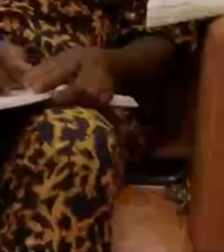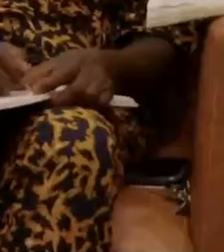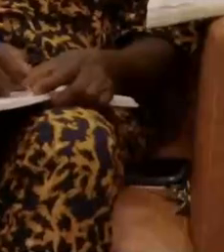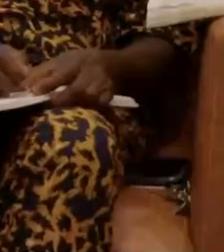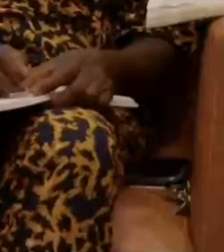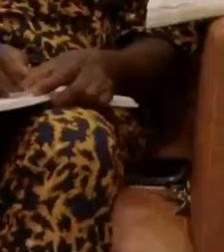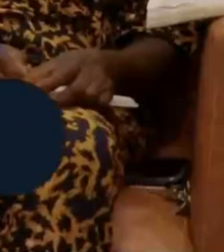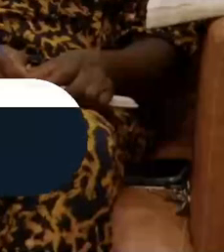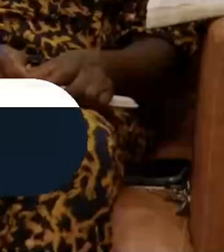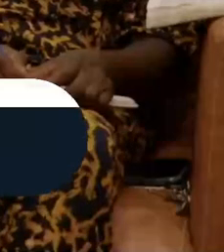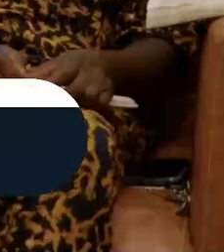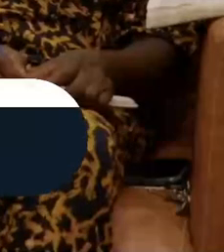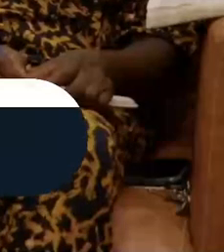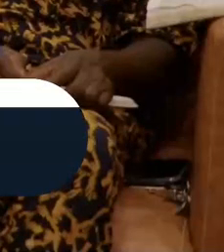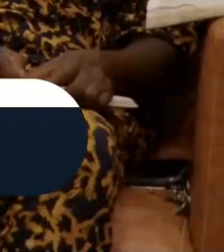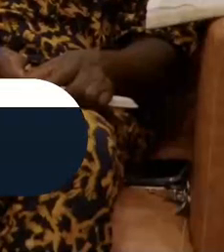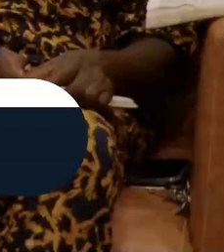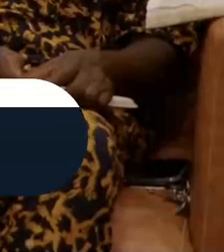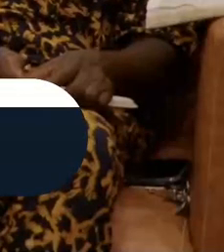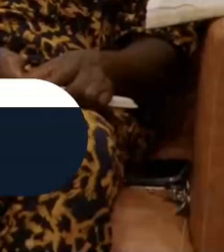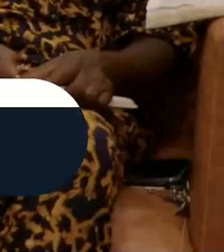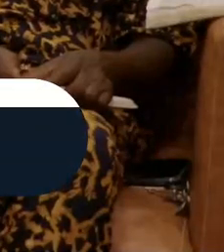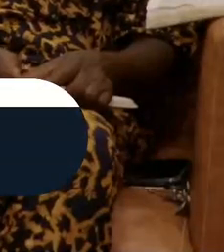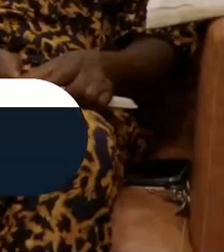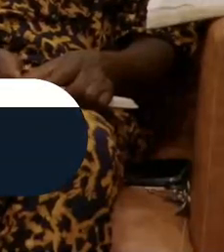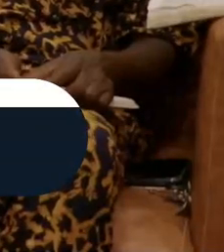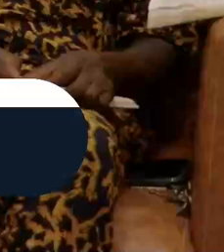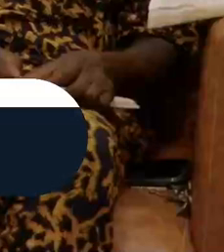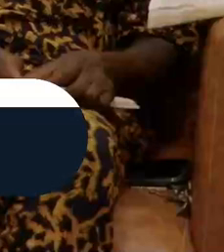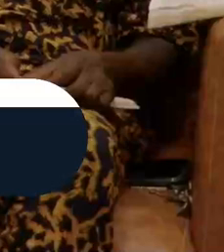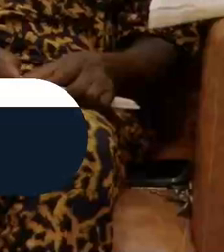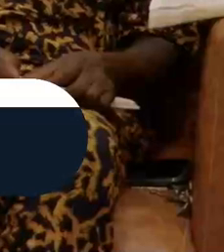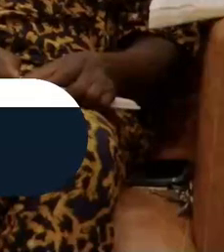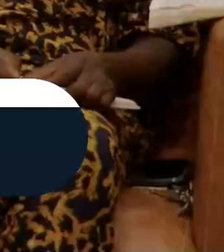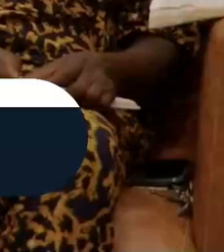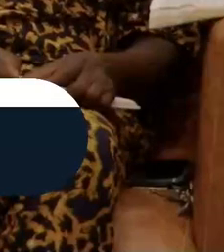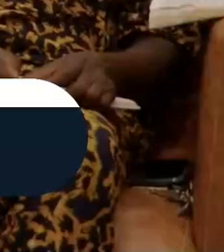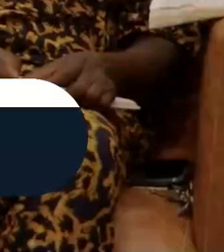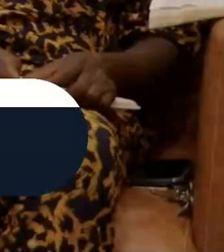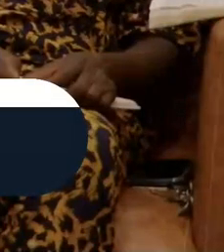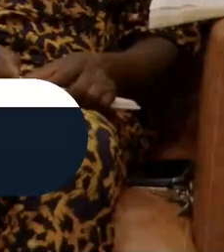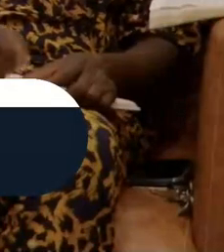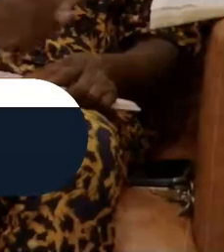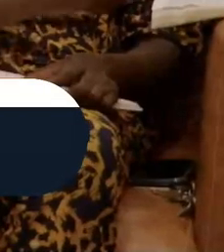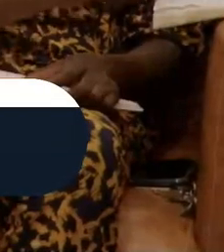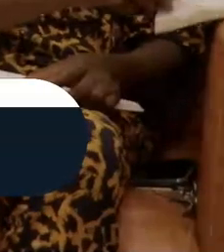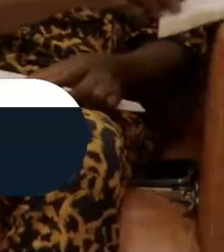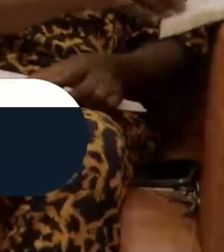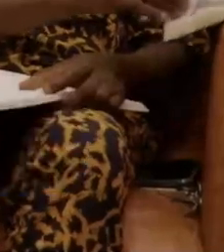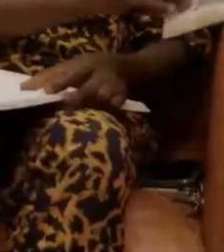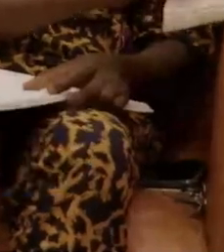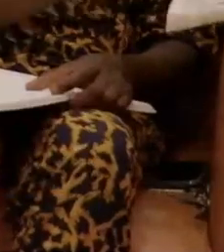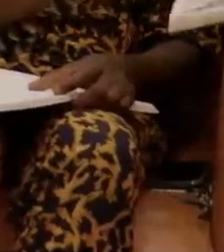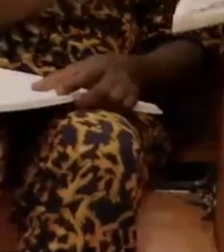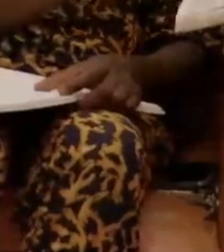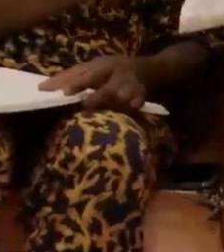chapitre 2, verset 14. Mes frères, que sert-il à quelqu'un de dire qu'il a la